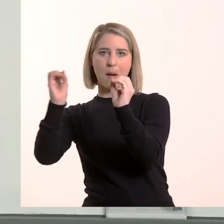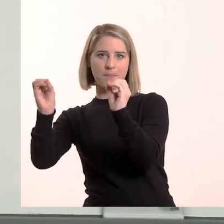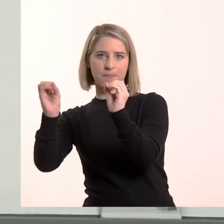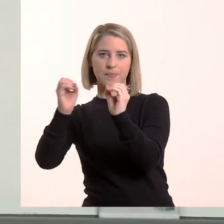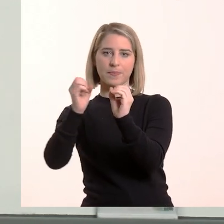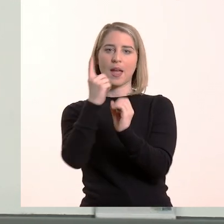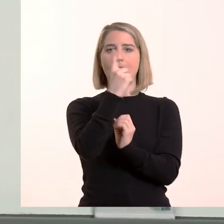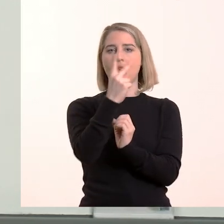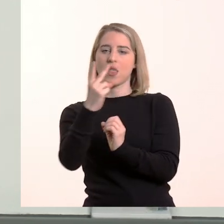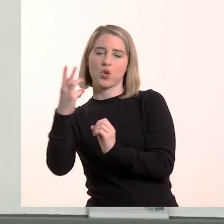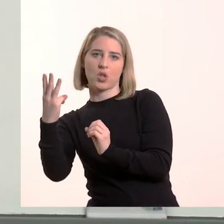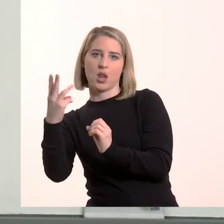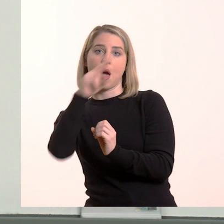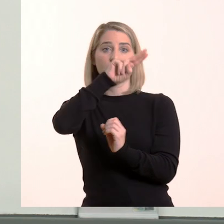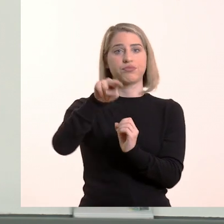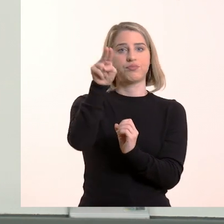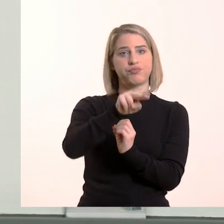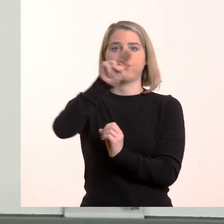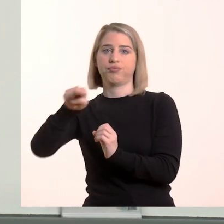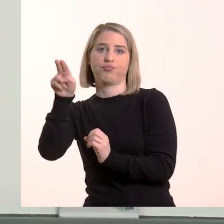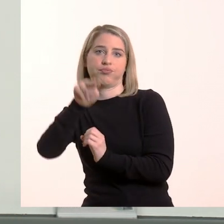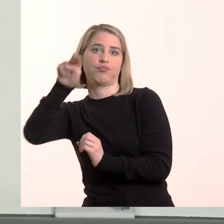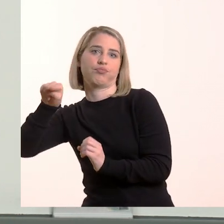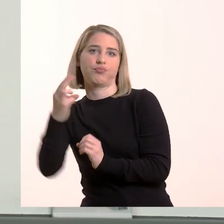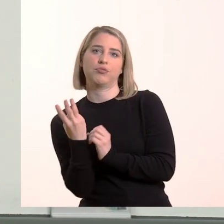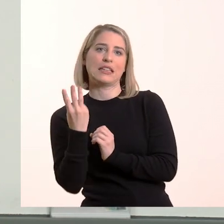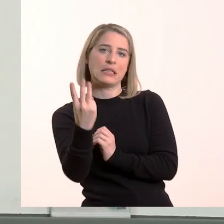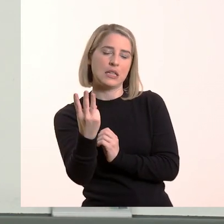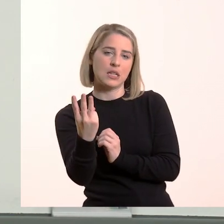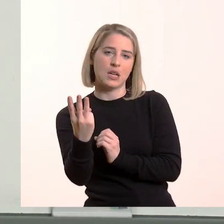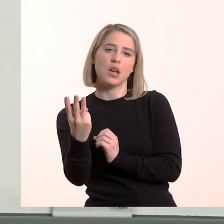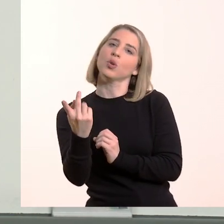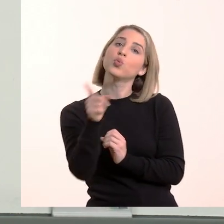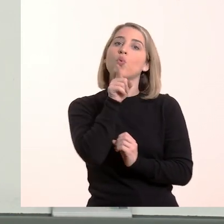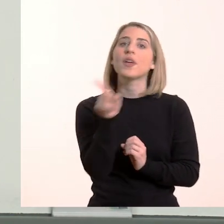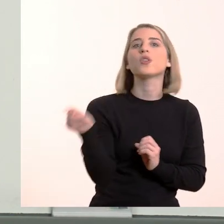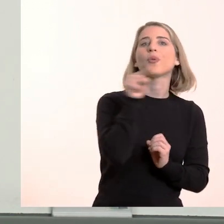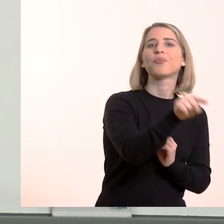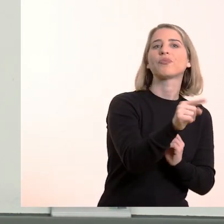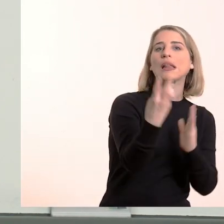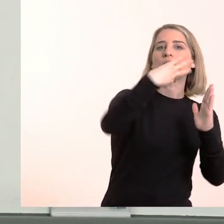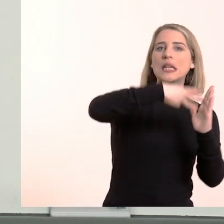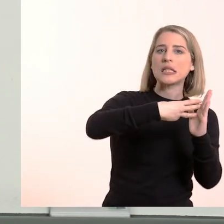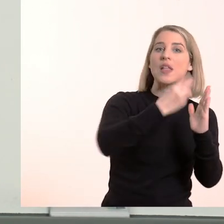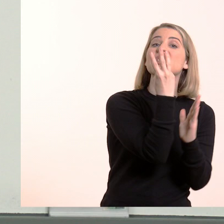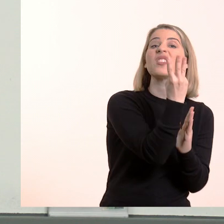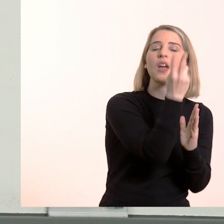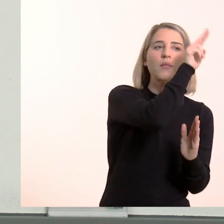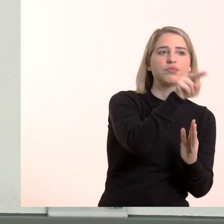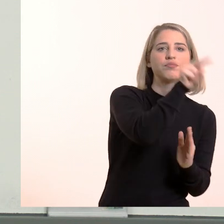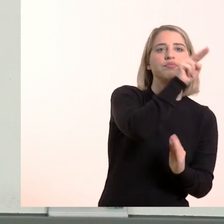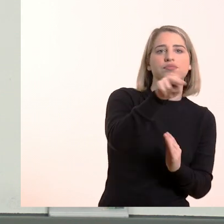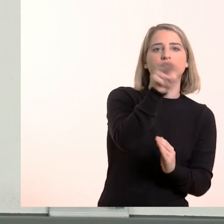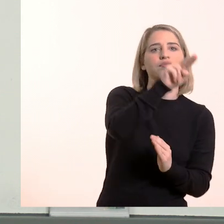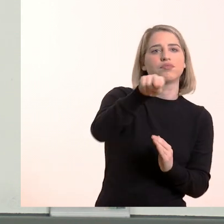1, 2, 3. Άρα 3 μηδενικά θα σβήσω. 1, 2, 3. Γιατί και 3 μηδενικά μπορούμε να σβήσουμε και από εδώ. 1, 2,